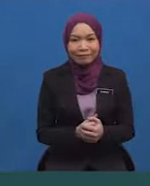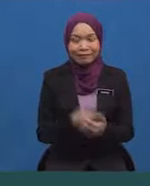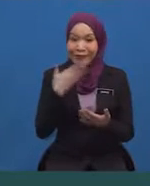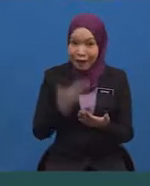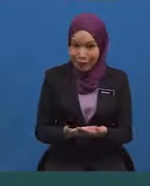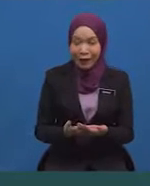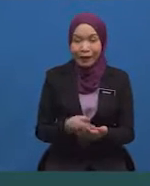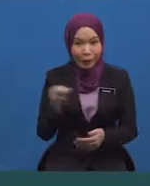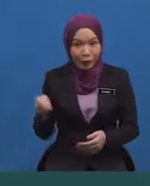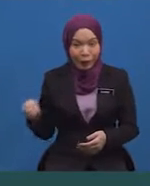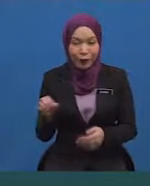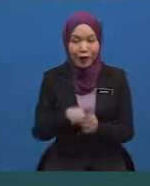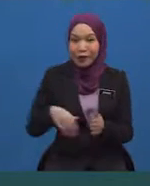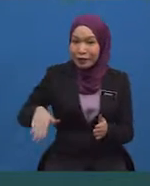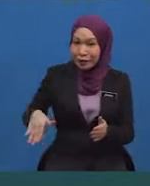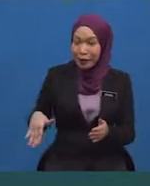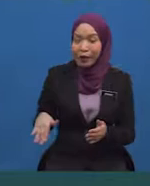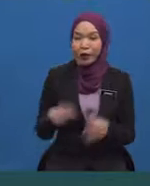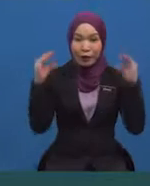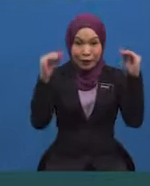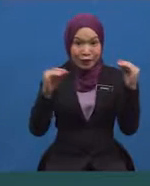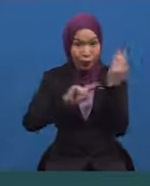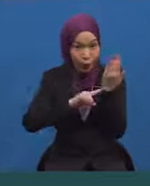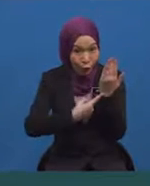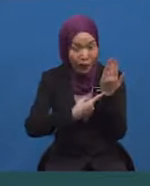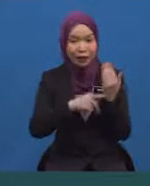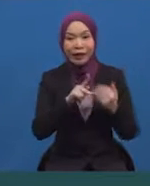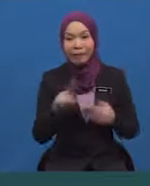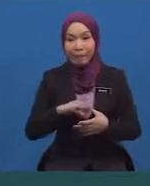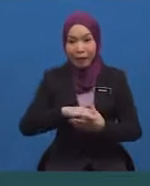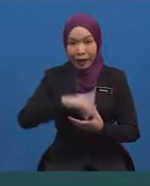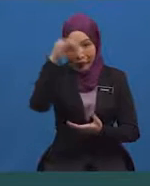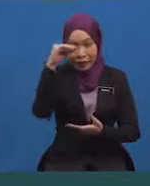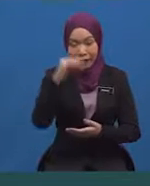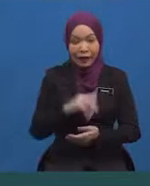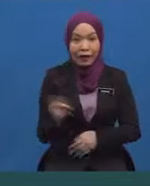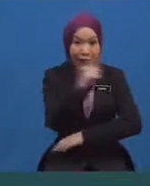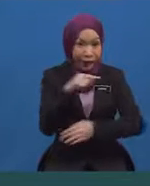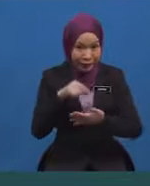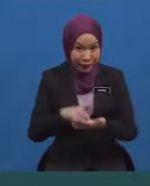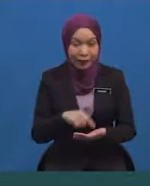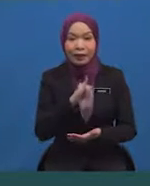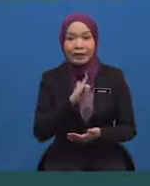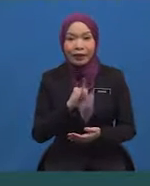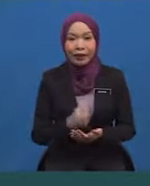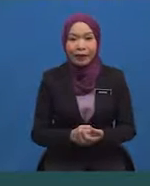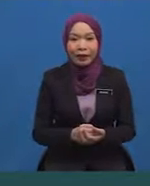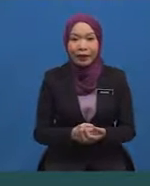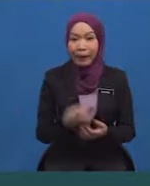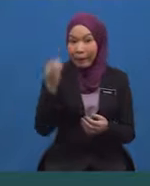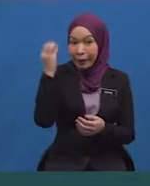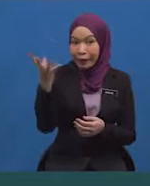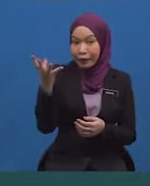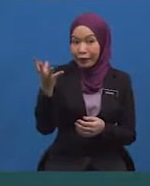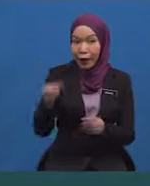Baiklah murid-murid, sebelum cikgu teruskan pembelajaran untuk hari ini, biarlah cikgu nyatakan objektif